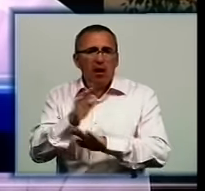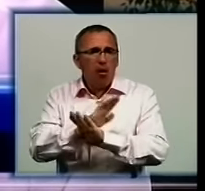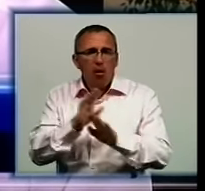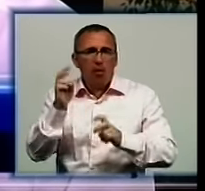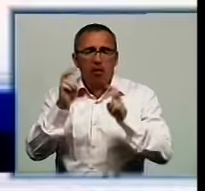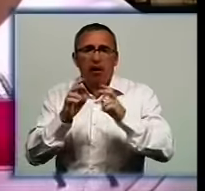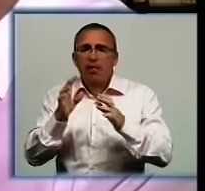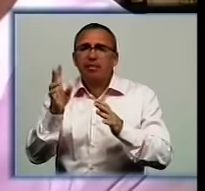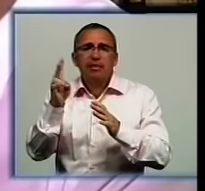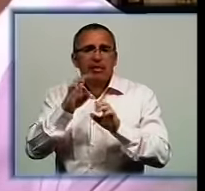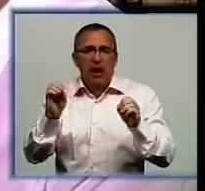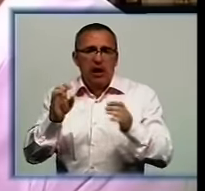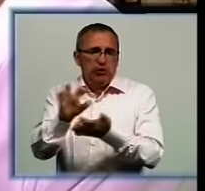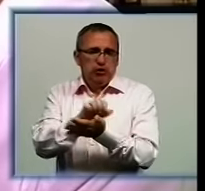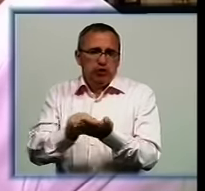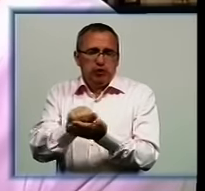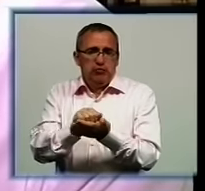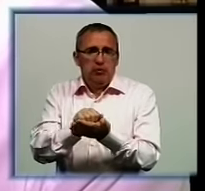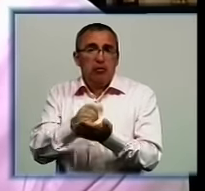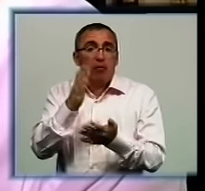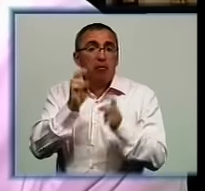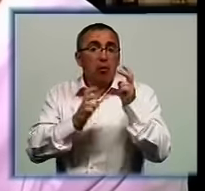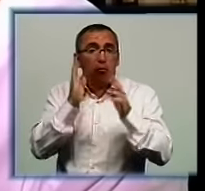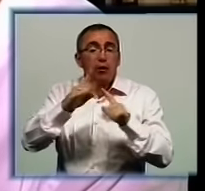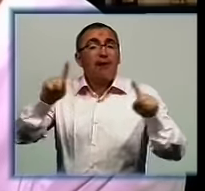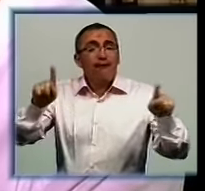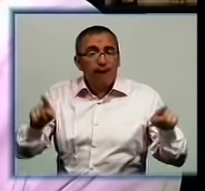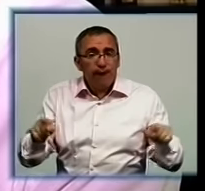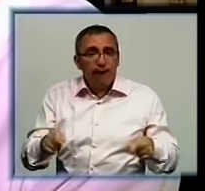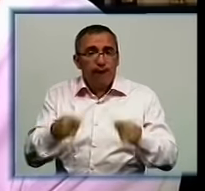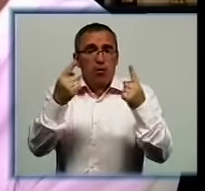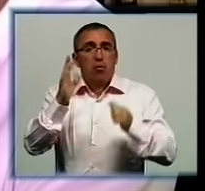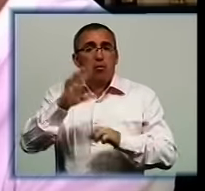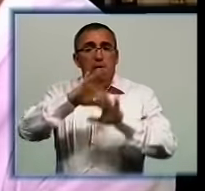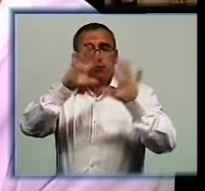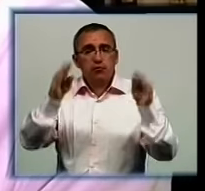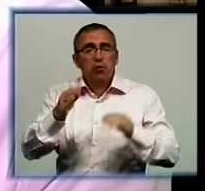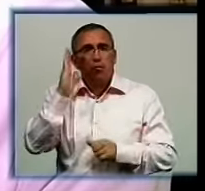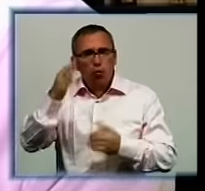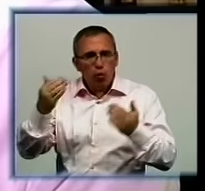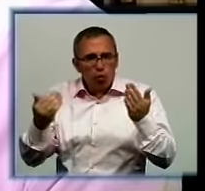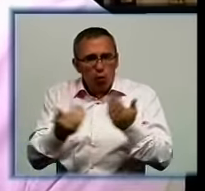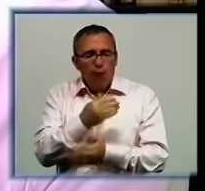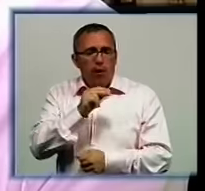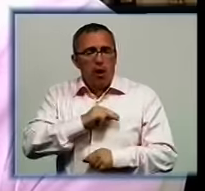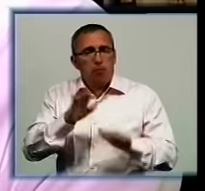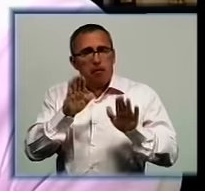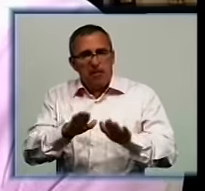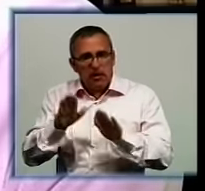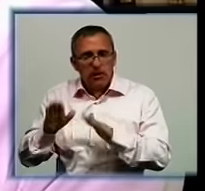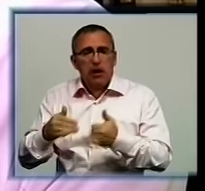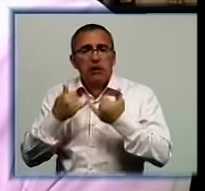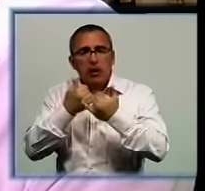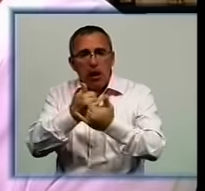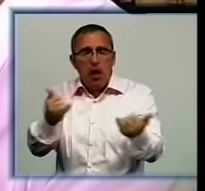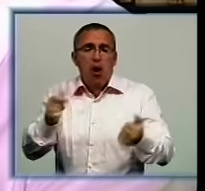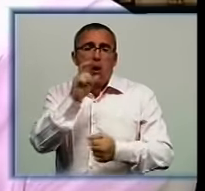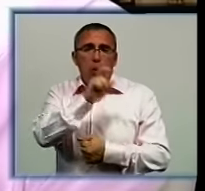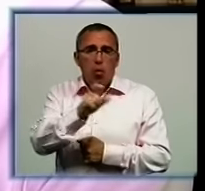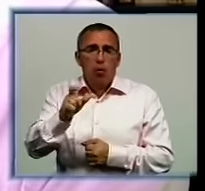ні одне підприємство не знищила. Підприємство, яке є, воно буде відроджуватися, воно буде все це будуть там нові робочі місця для людей, що